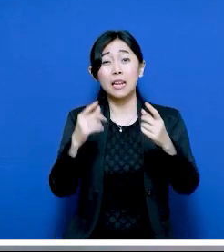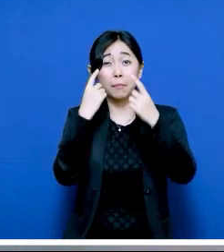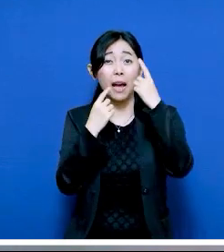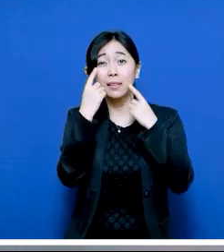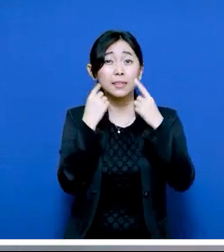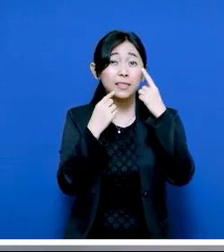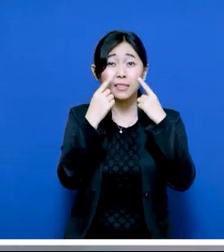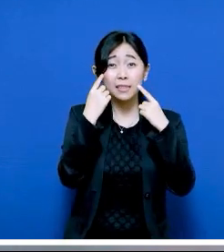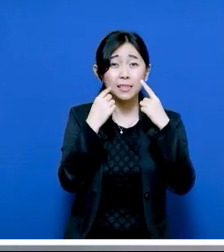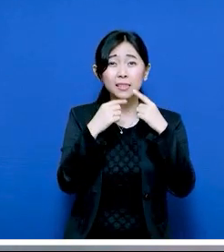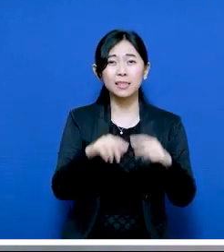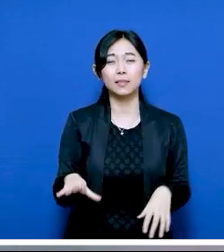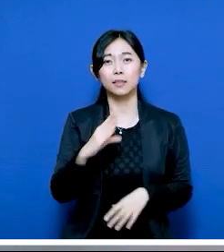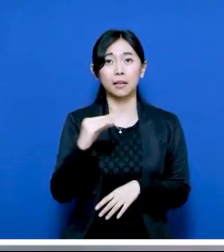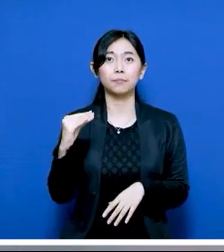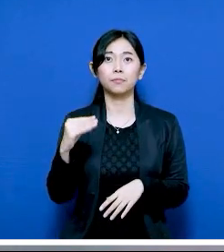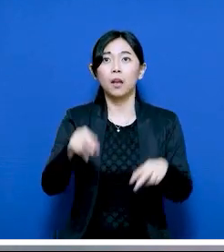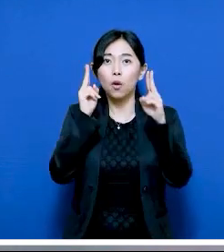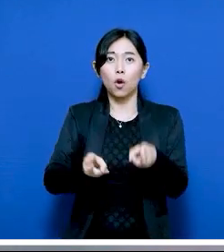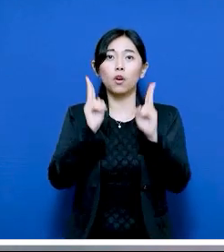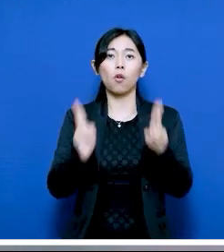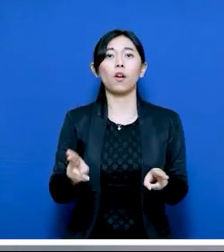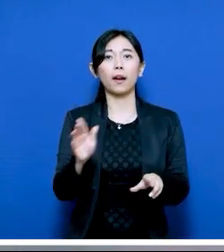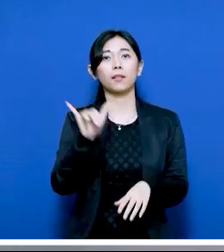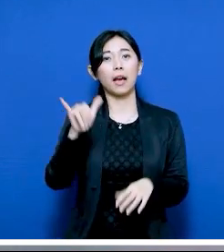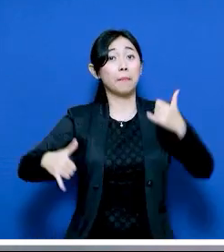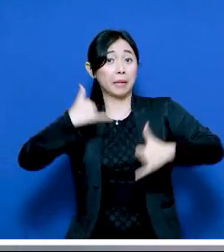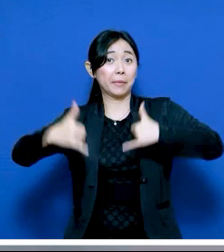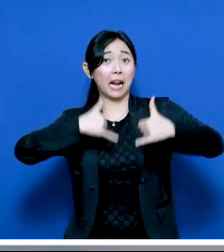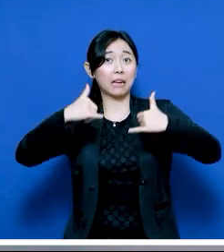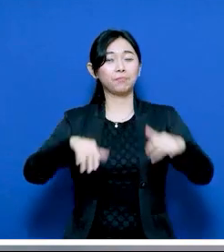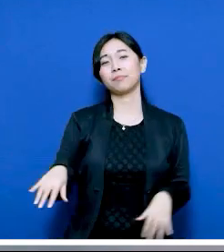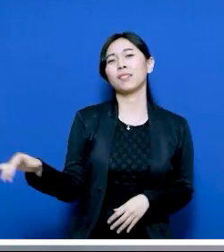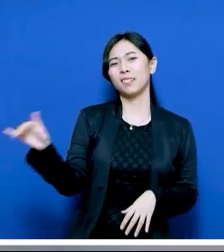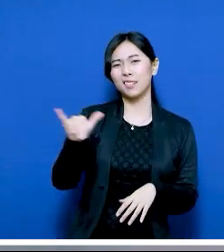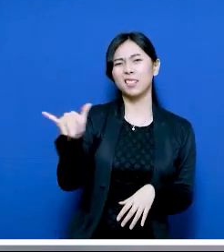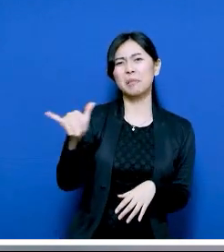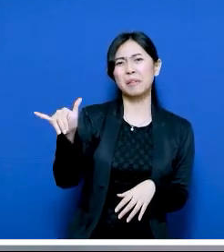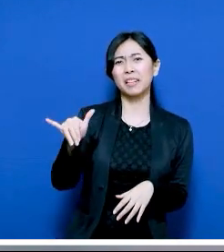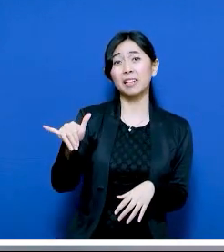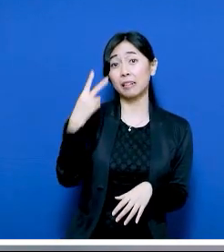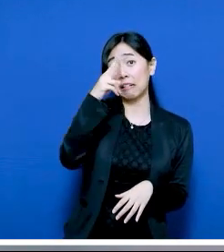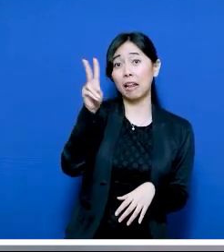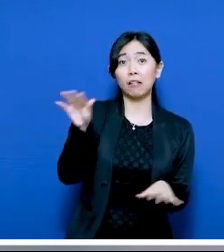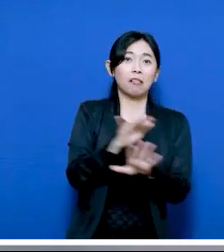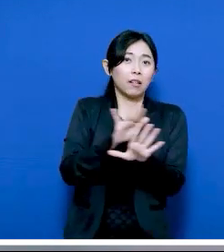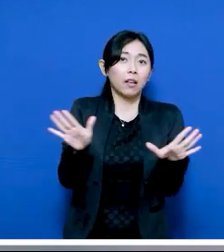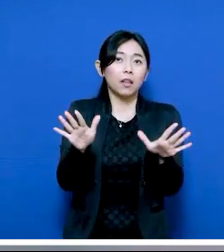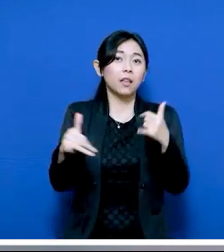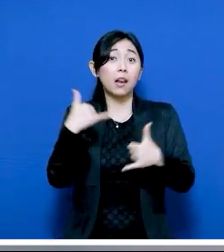menangis. Dan orang-orang yang bergembira seolah-olah